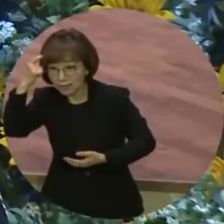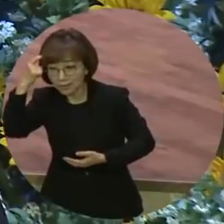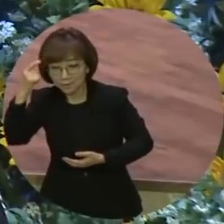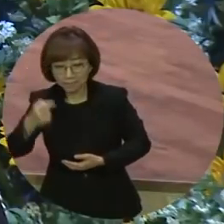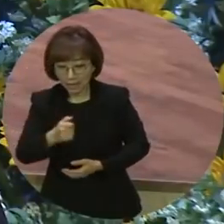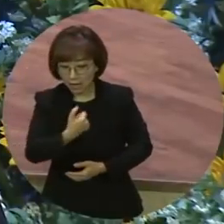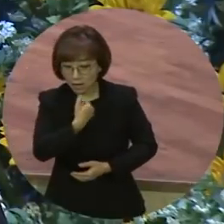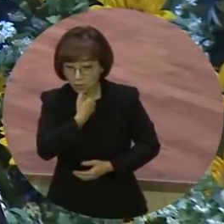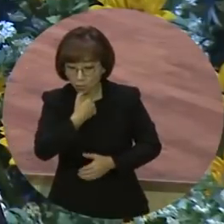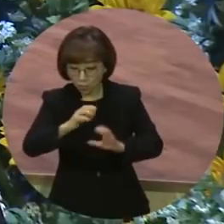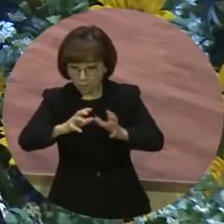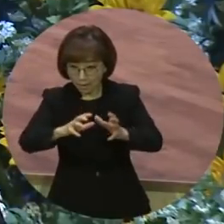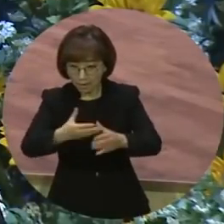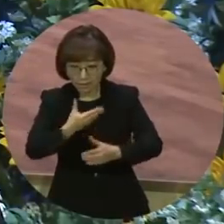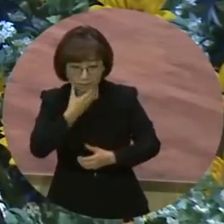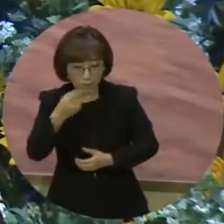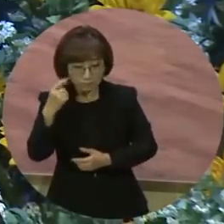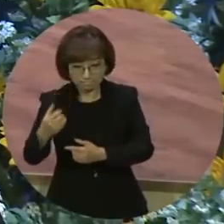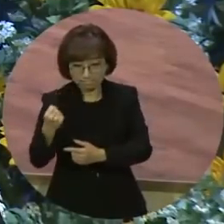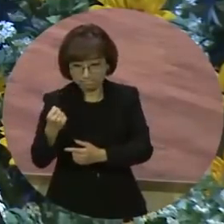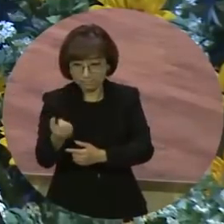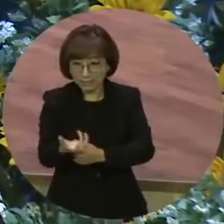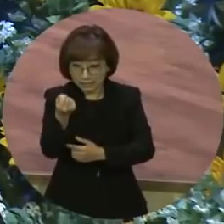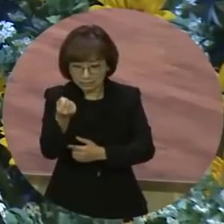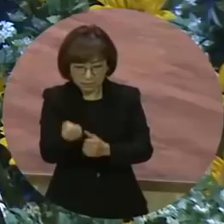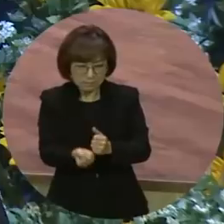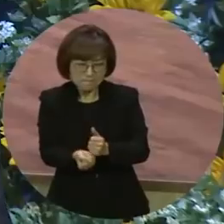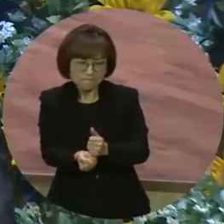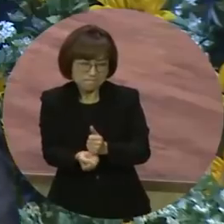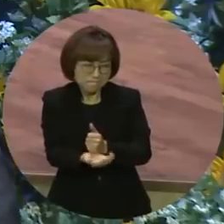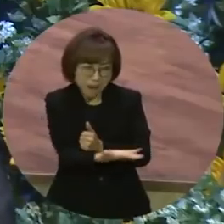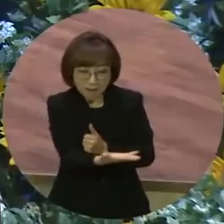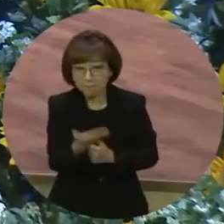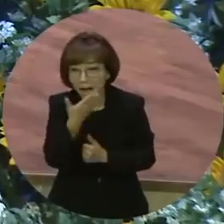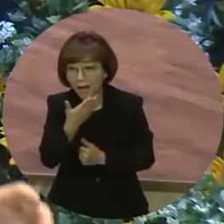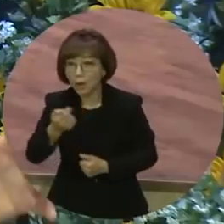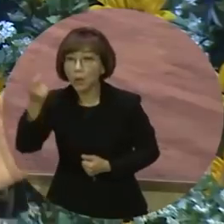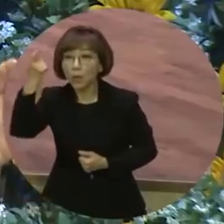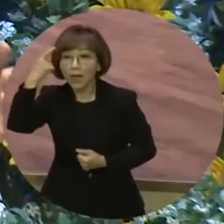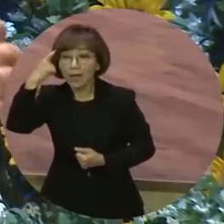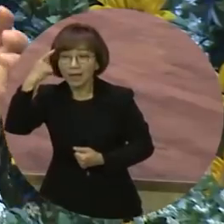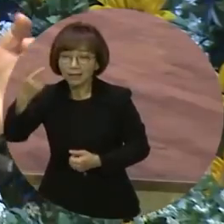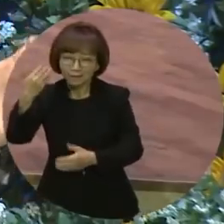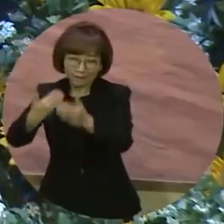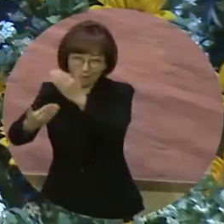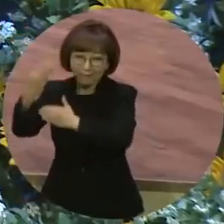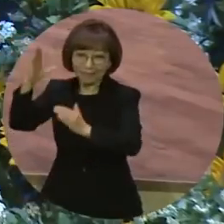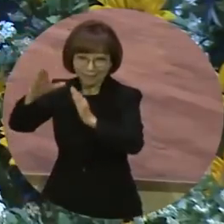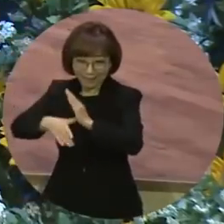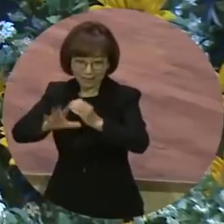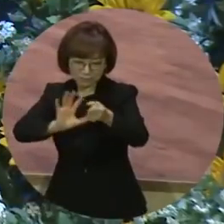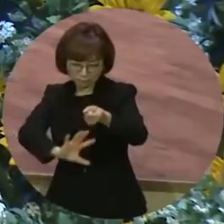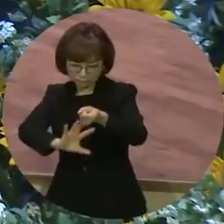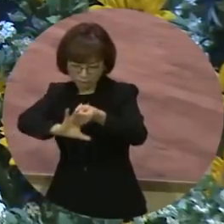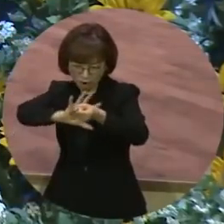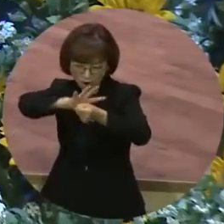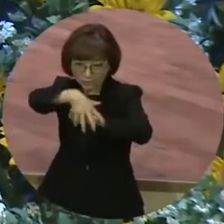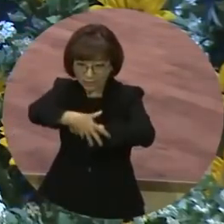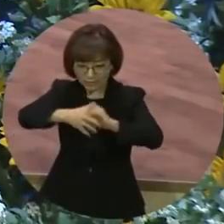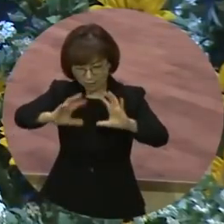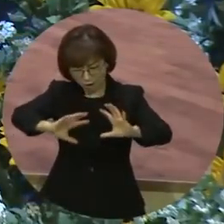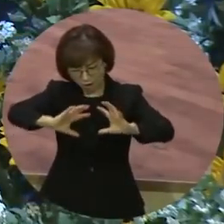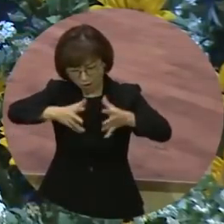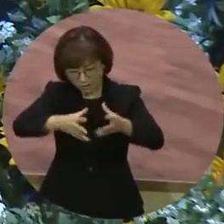복음이 확산되면 엄청난 일이 난다. 왜냐, 그 당시에 세계는 모든 길은 로마로